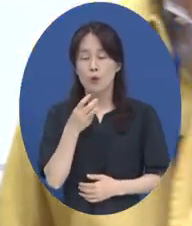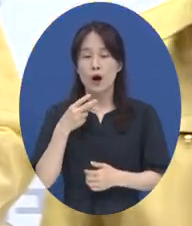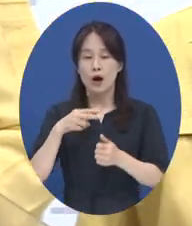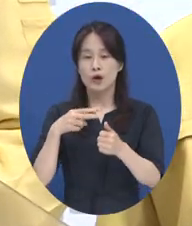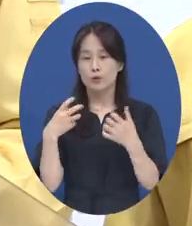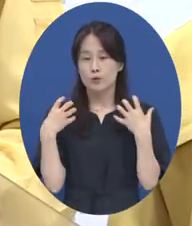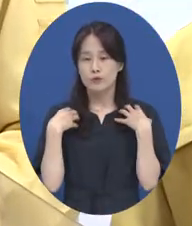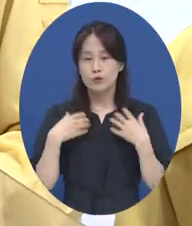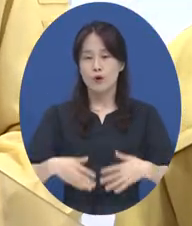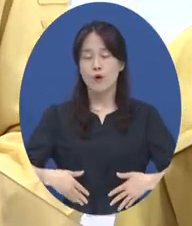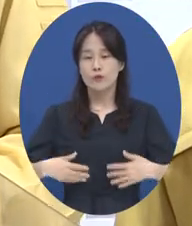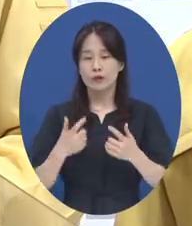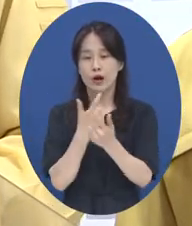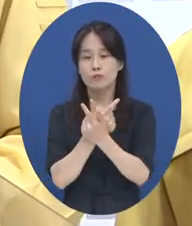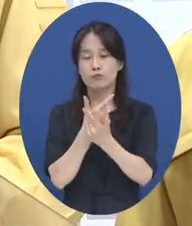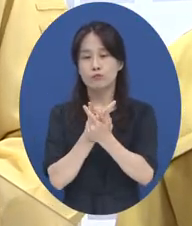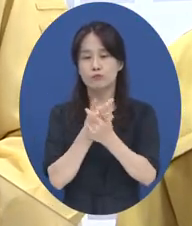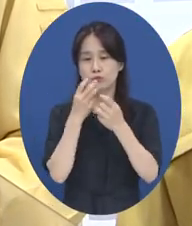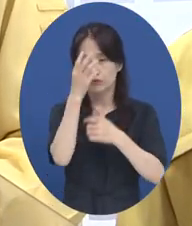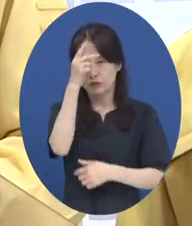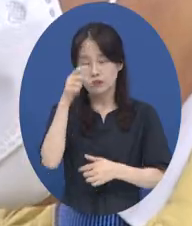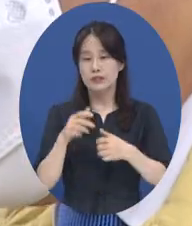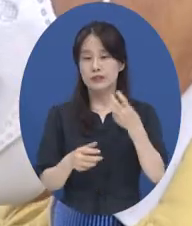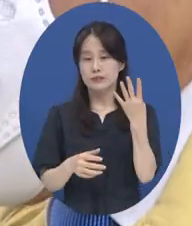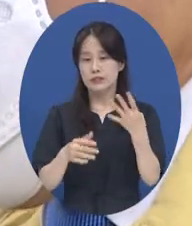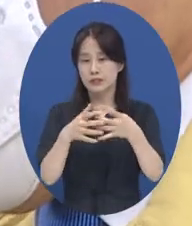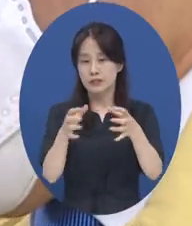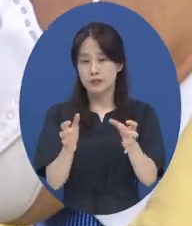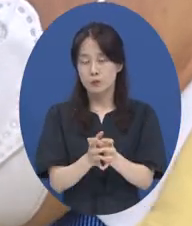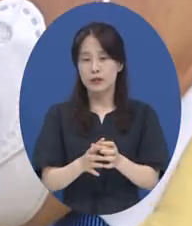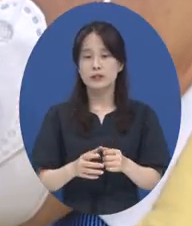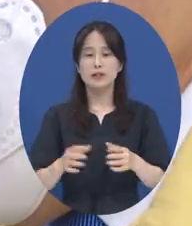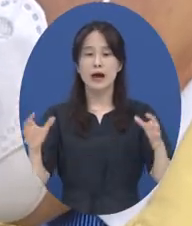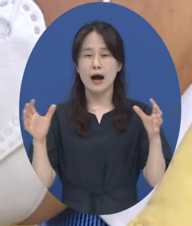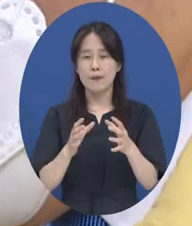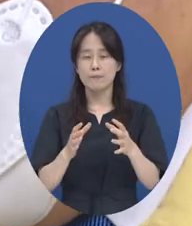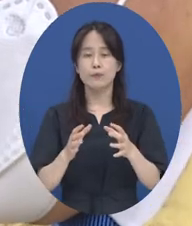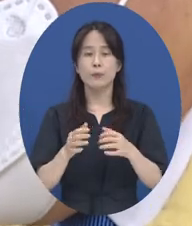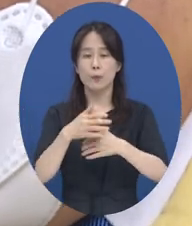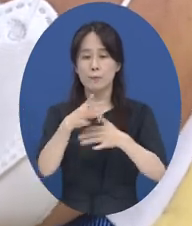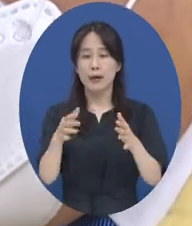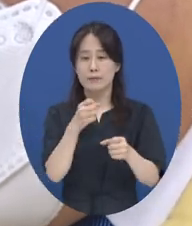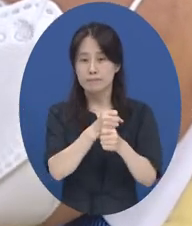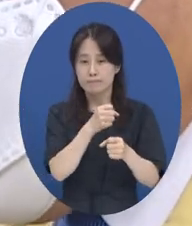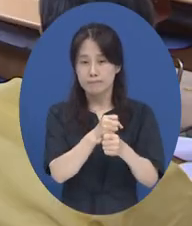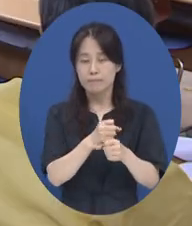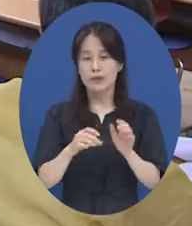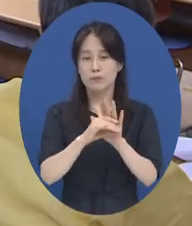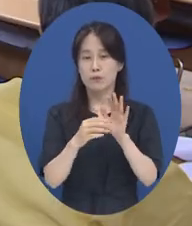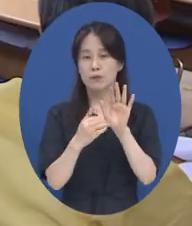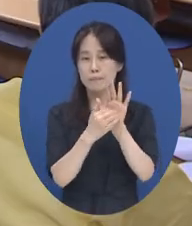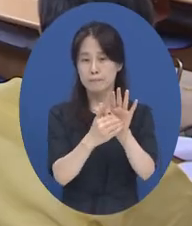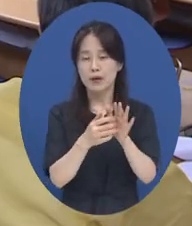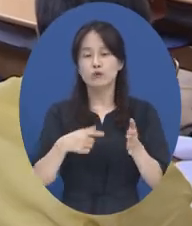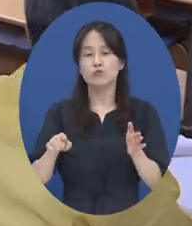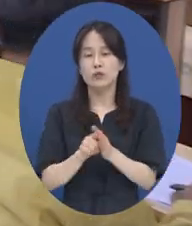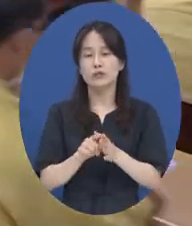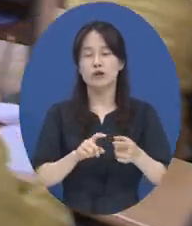경기도교육청, 경기남북부지방경찰청 등 4개 기관은 코로나19 합동대응반을 구성해 코로나19